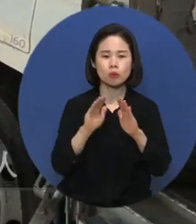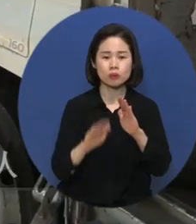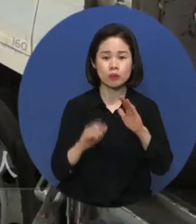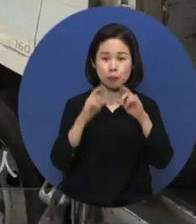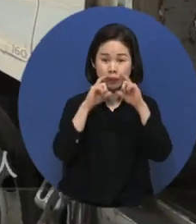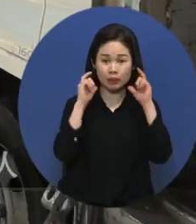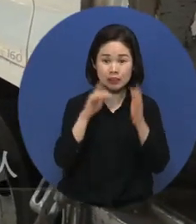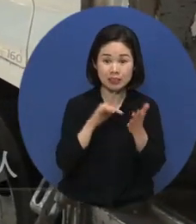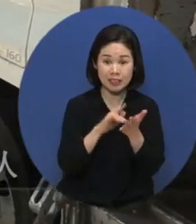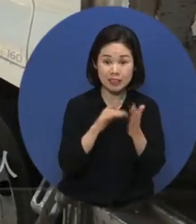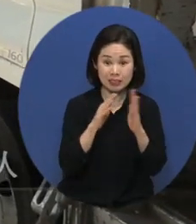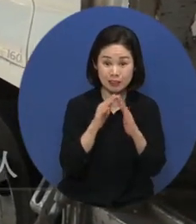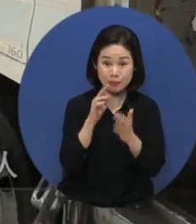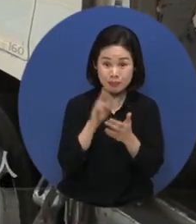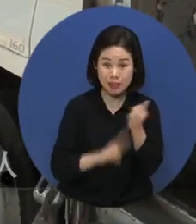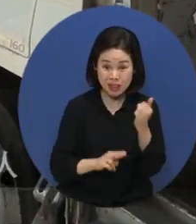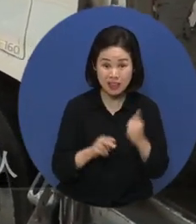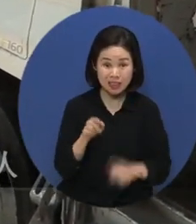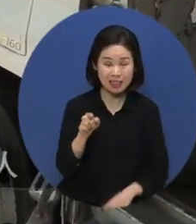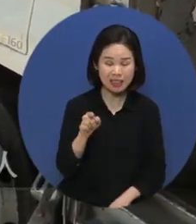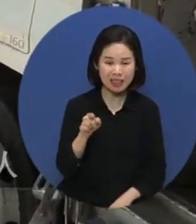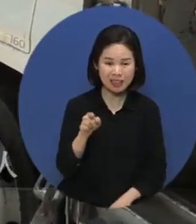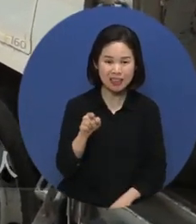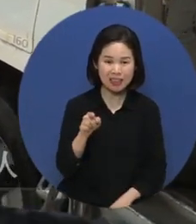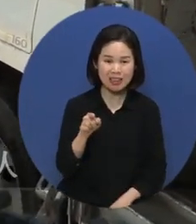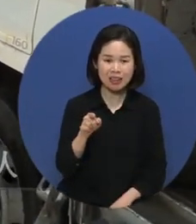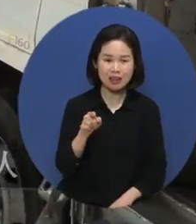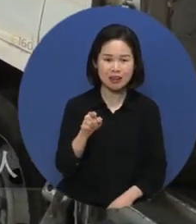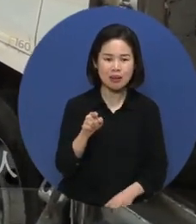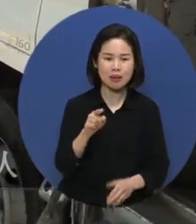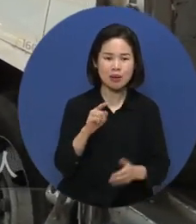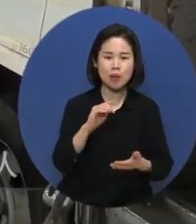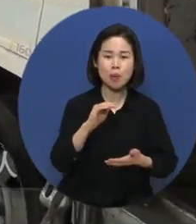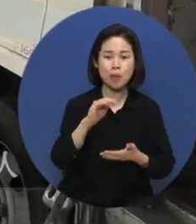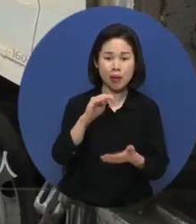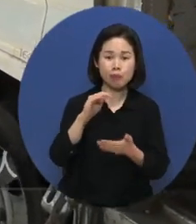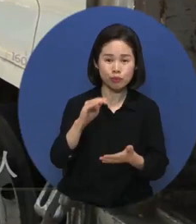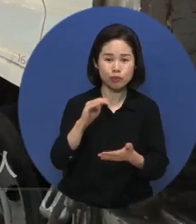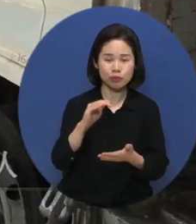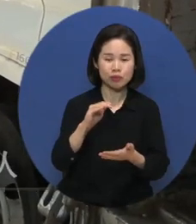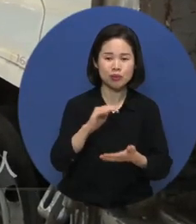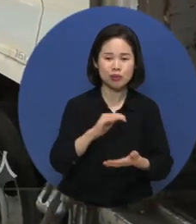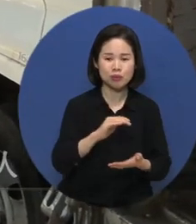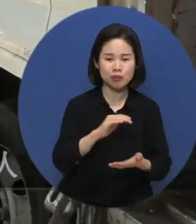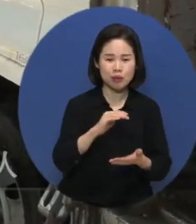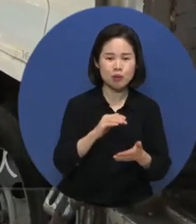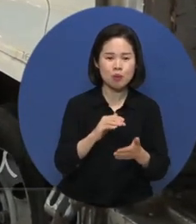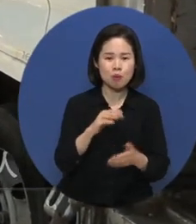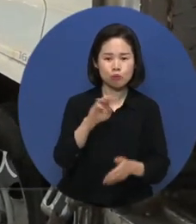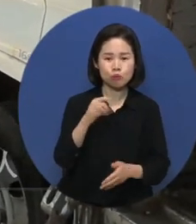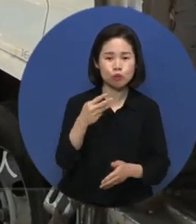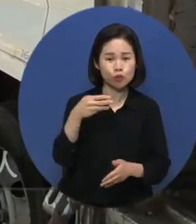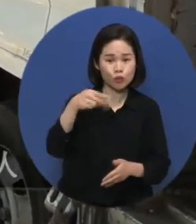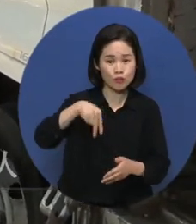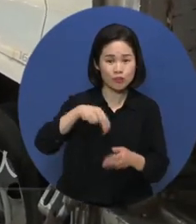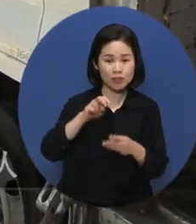약국에 판매하잖아요. 그 공적 마스크 그 배분해주는 지우형이라는 물류센터로 가는